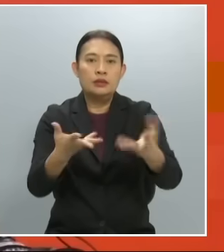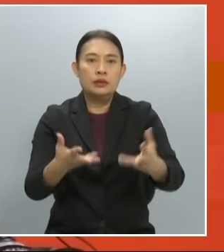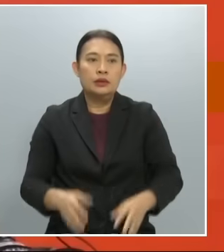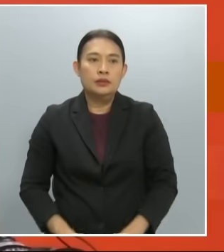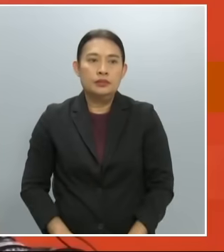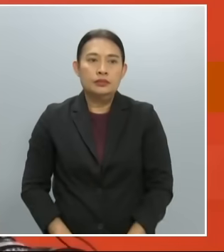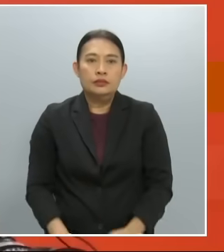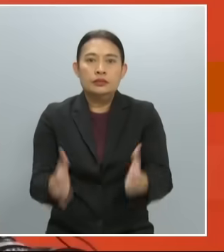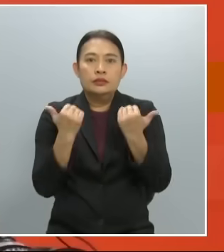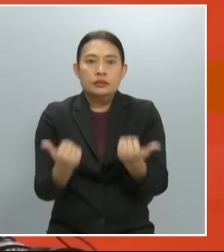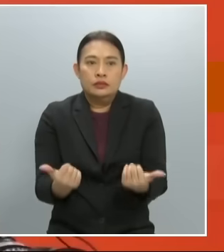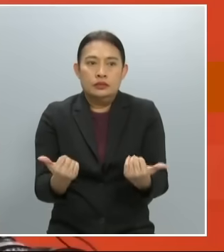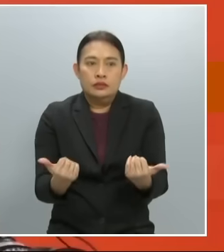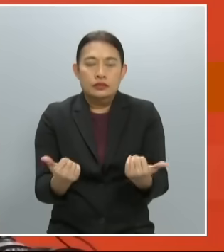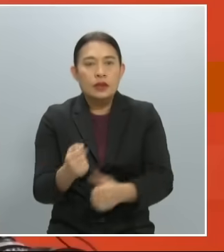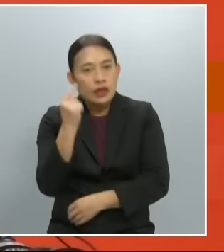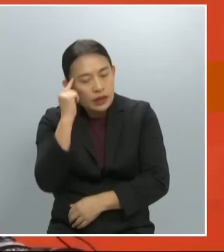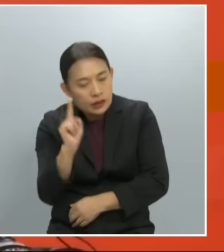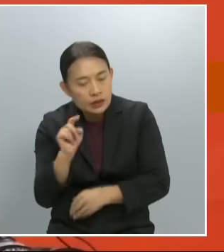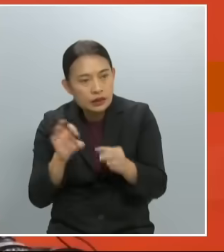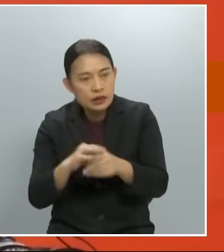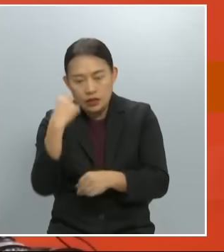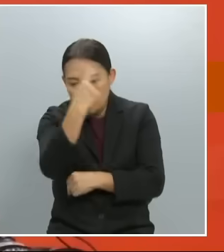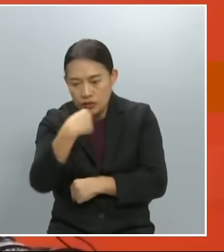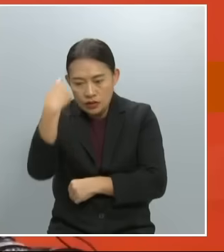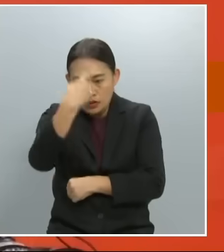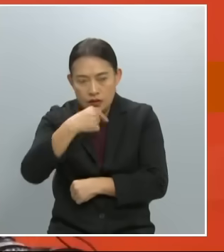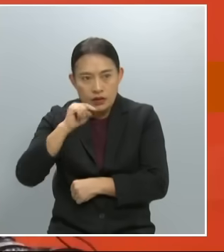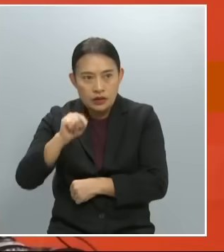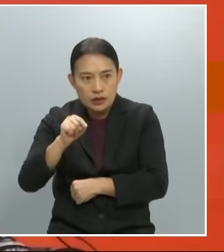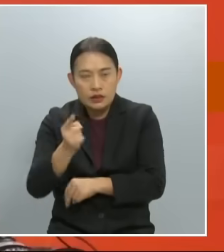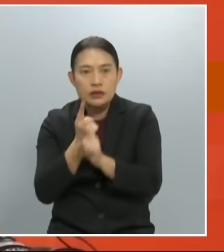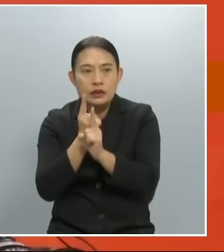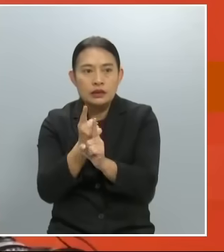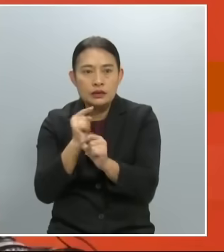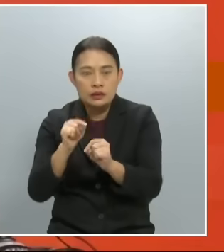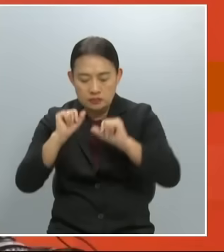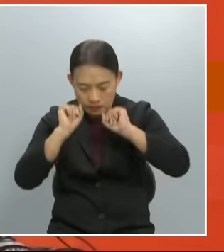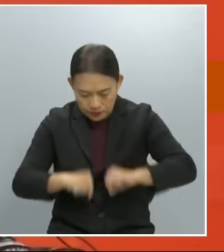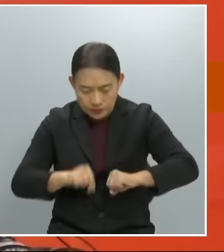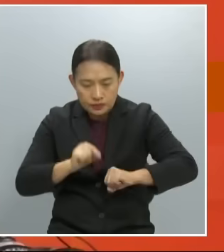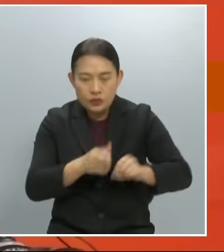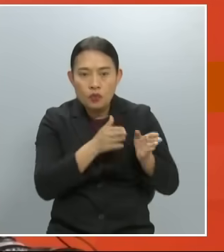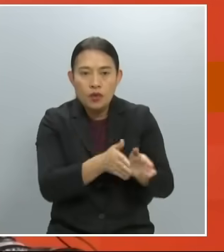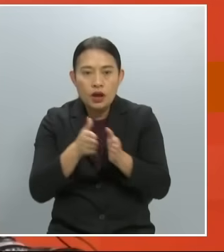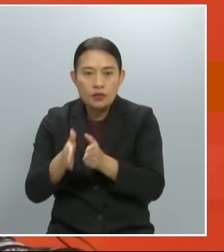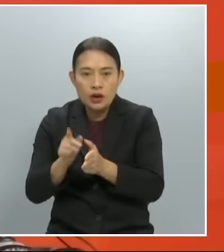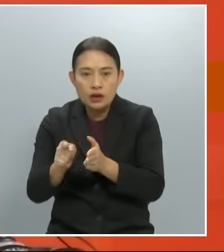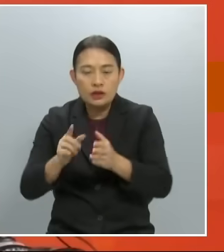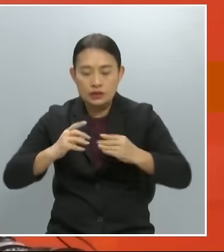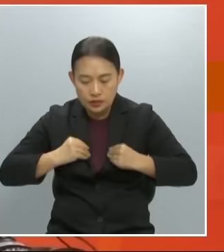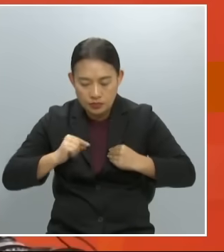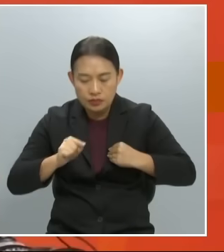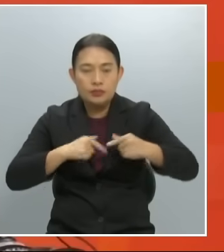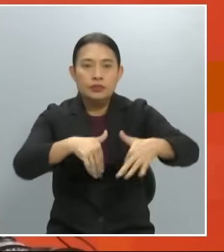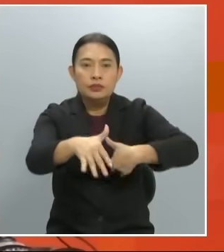นี้เนี่ยเราไม่คิดว่าจะมีใครที่จะกล้าฝืนฉันทามติและทุกฝ่ายก็ควรที่จะน้อมรับเพราะว่าพี่น้องของประชา